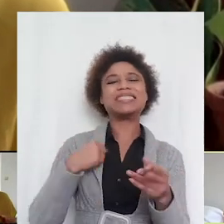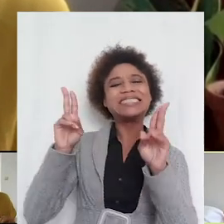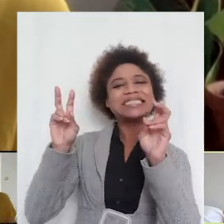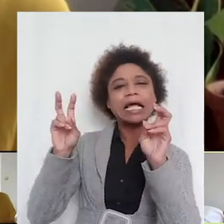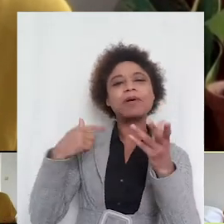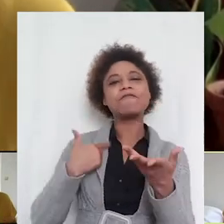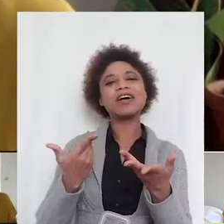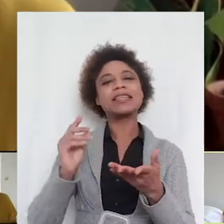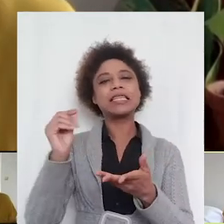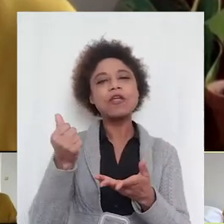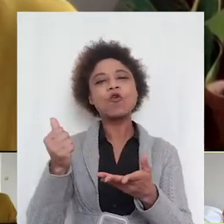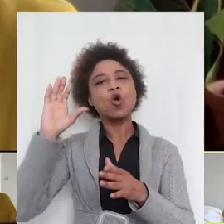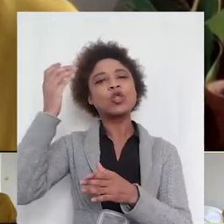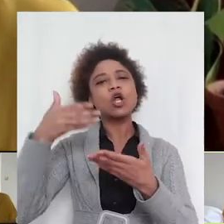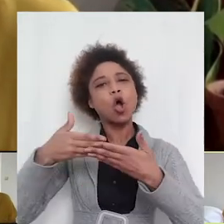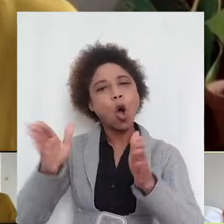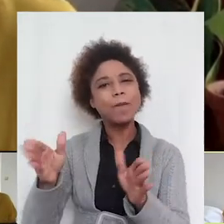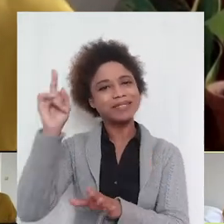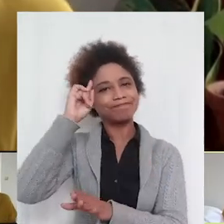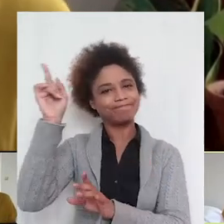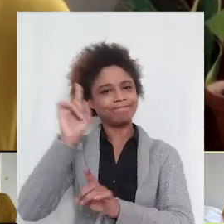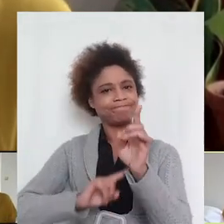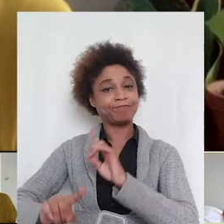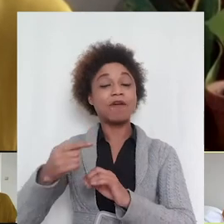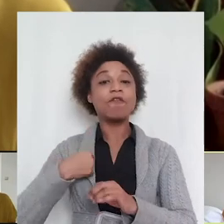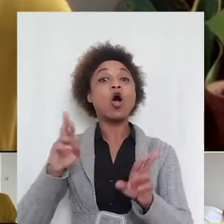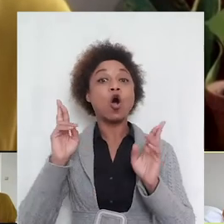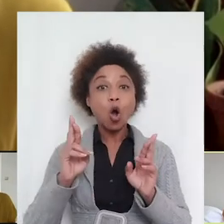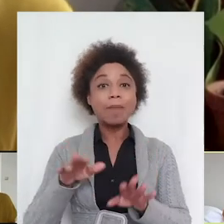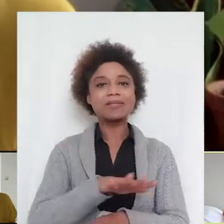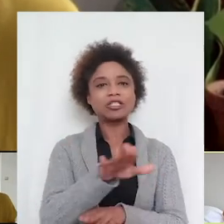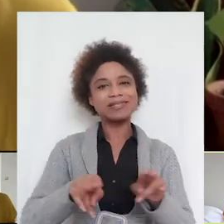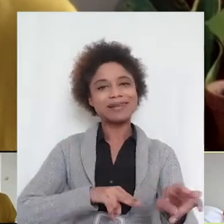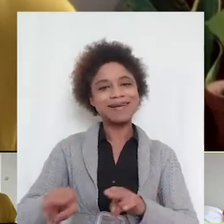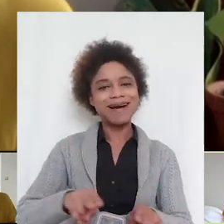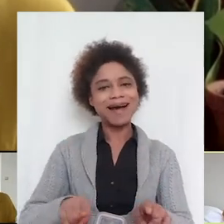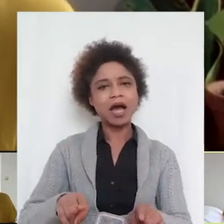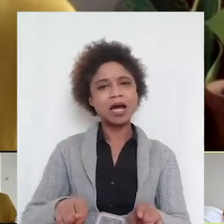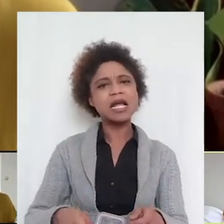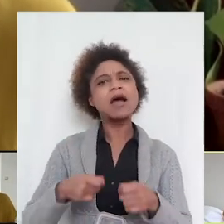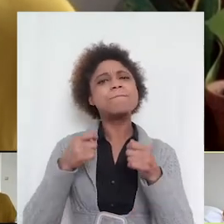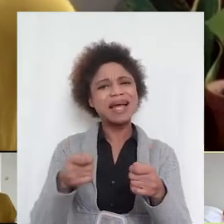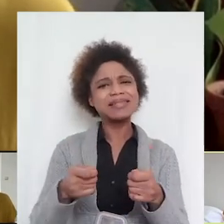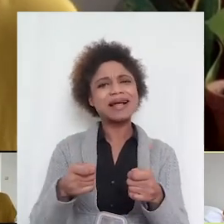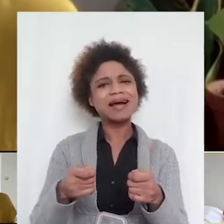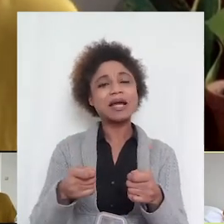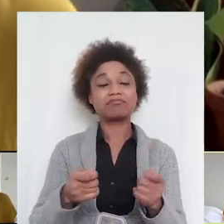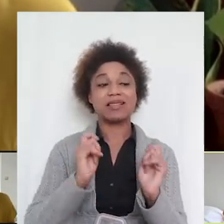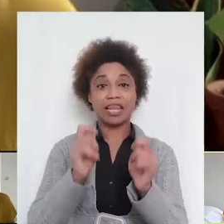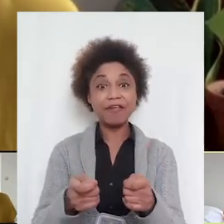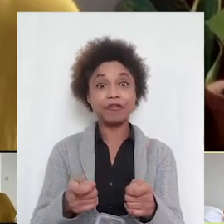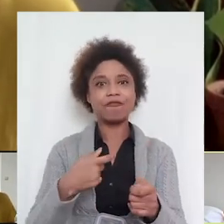culturele openingen. Wij hopen dat het Nationale Theater een bijdrage kan leveren aan echte inclusie. Dat mensen